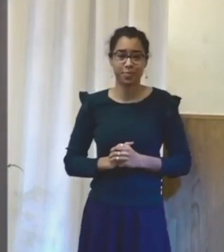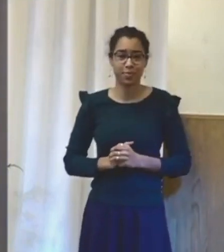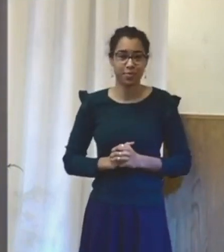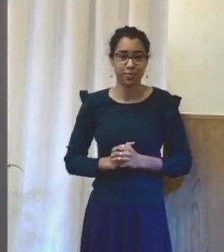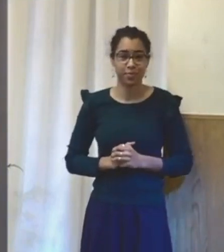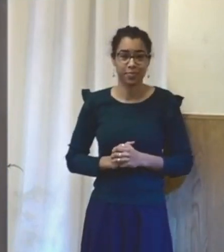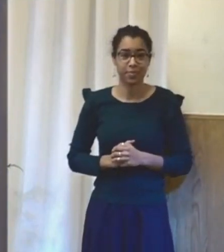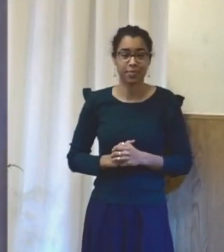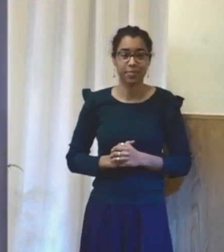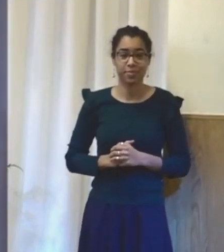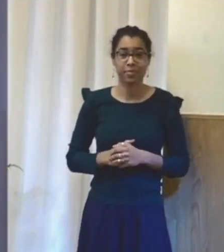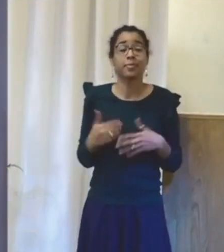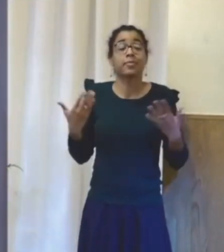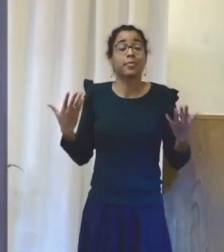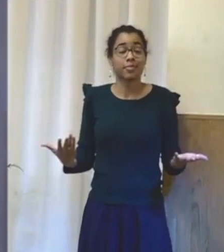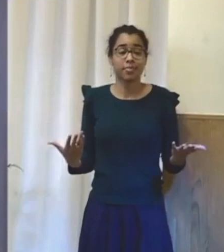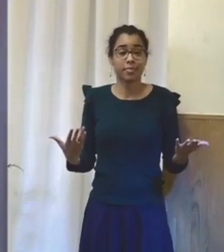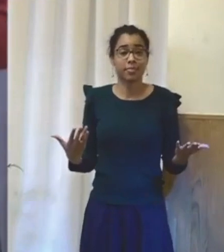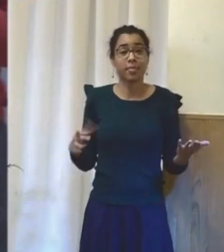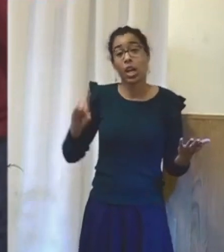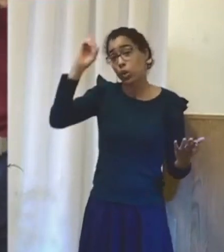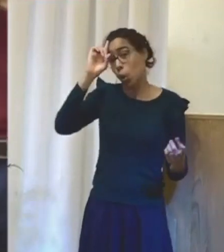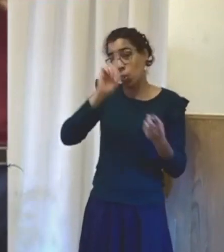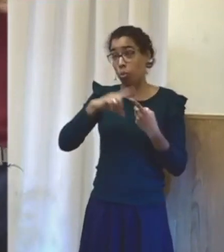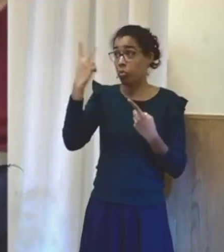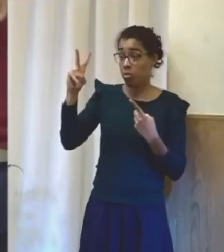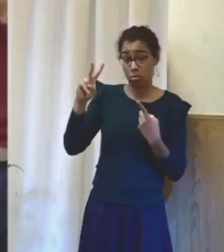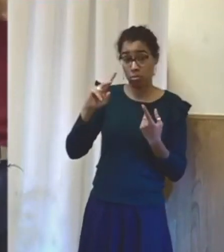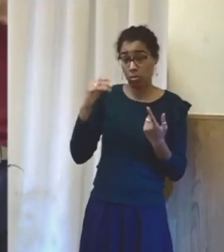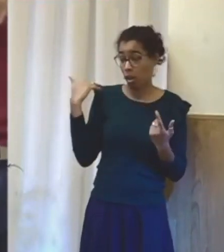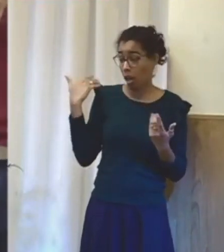Et en fait, le but de Dieu n'a pas changé.